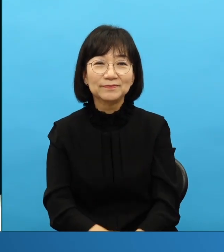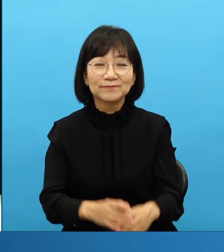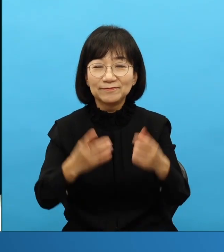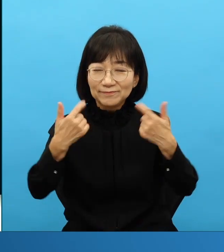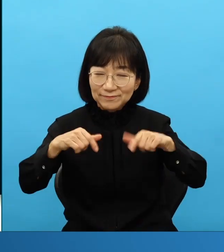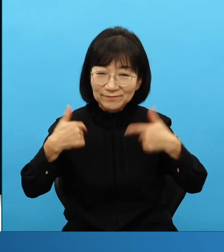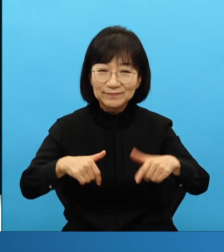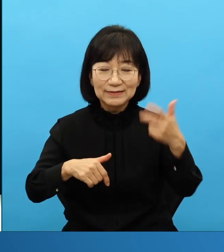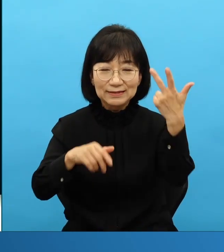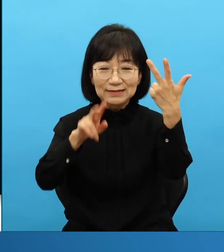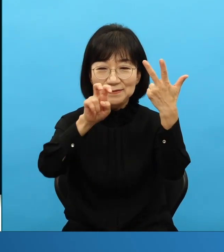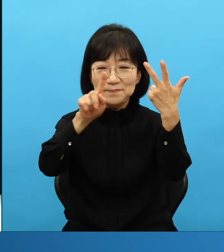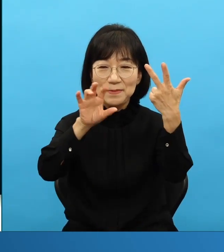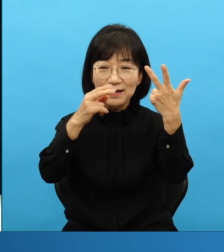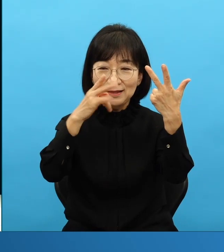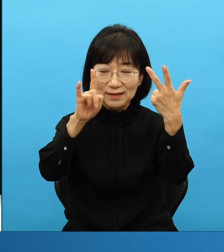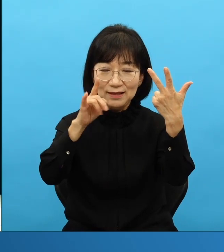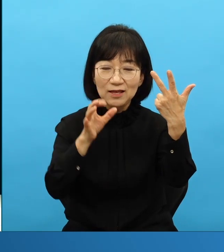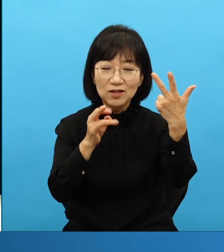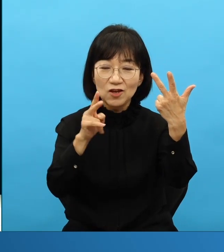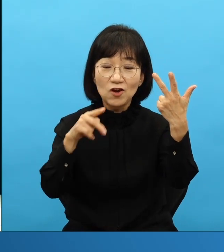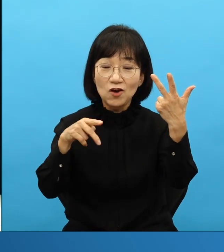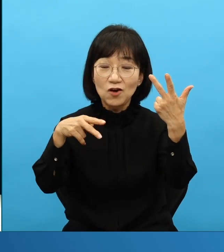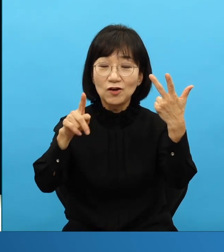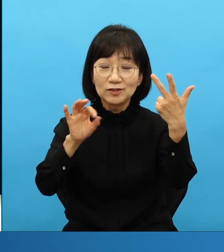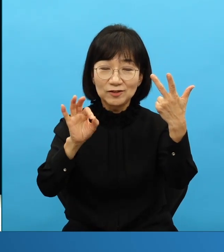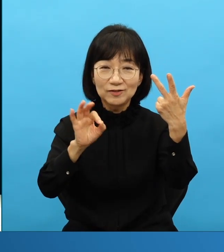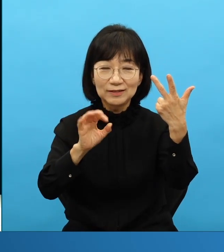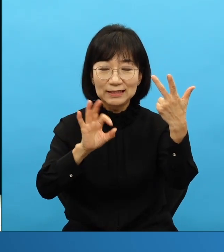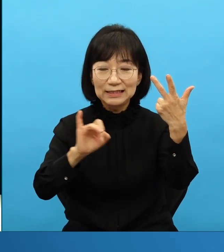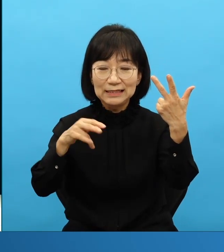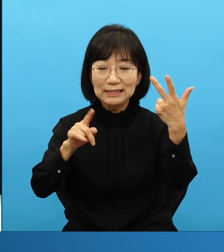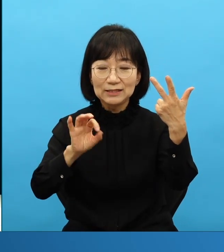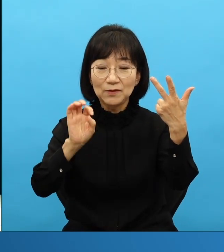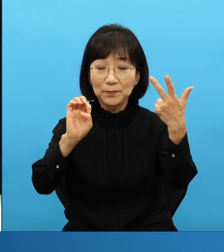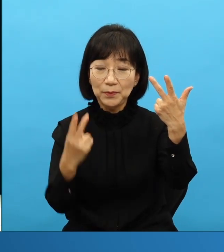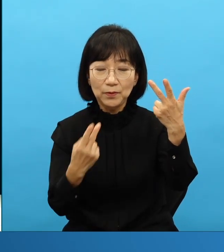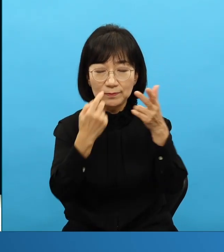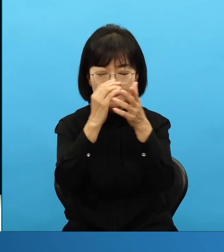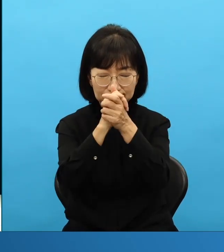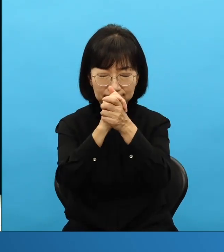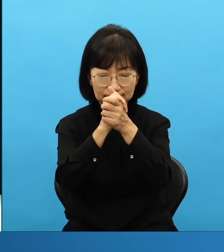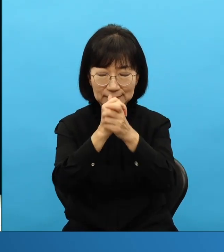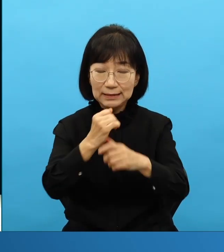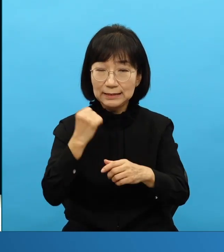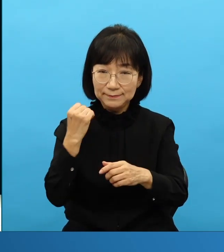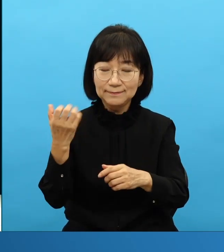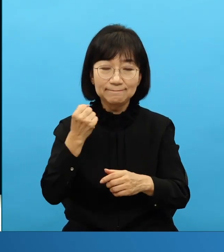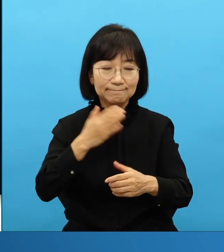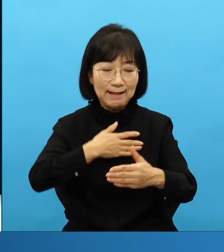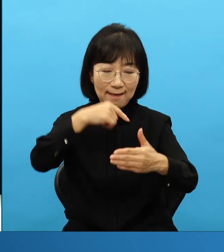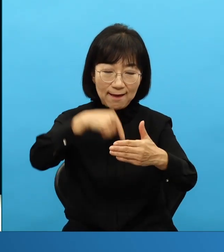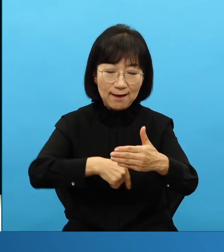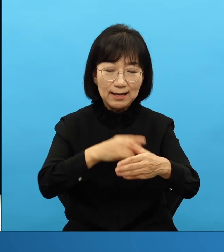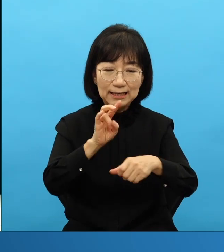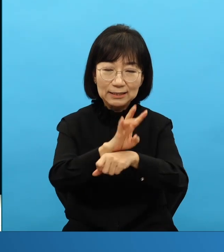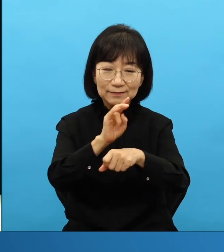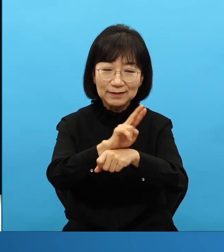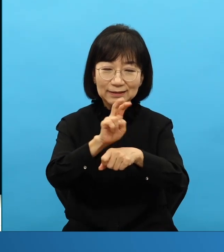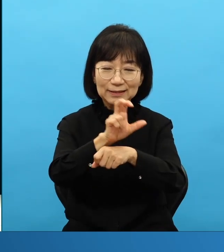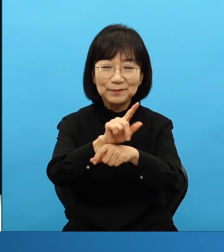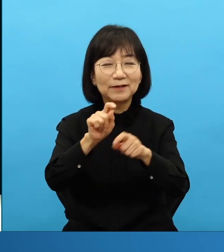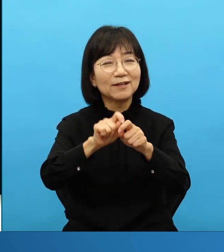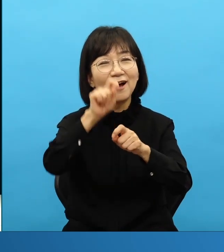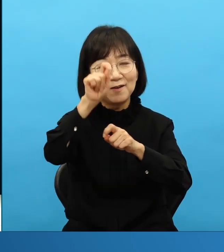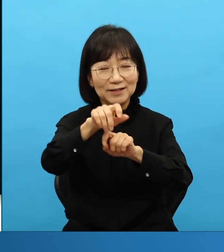날마다 7망대, 7여정, 7이정표를 누리는 기도를 통해 내 안에 24, 25 영원의